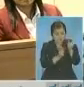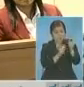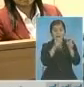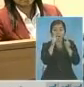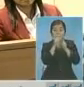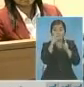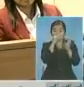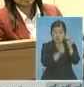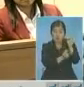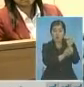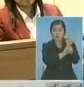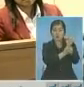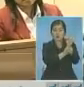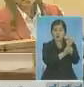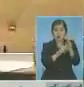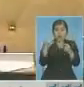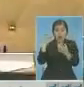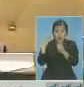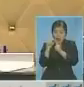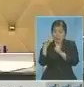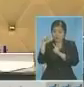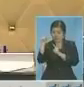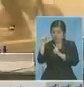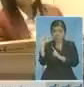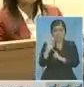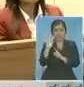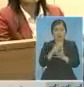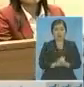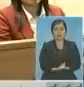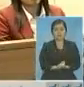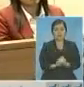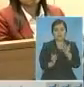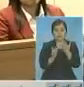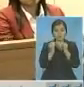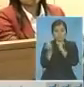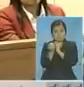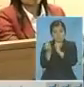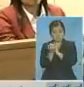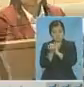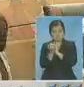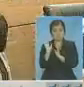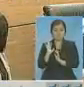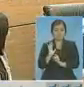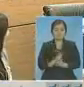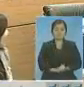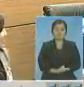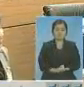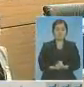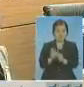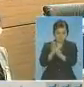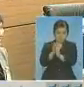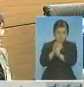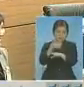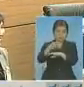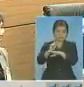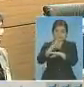กระป๋องนะครับไม่ควรเรียกตูดกระป๋องซึ่งเป็นคำเรียกส่วนตัวของท่านนะครับคนใช้ที่บ้านท่าน พอสมควรแล้วครับพอสมควรแล้